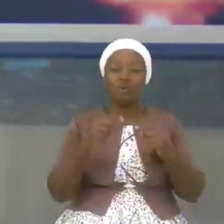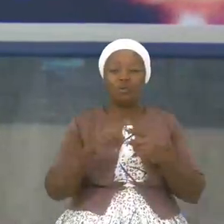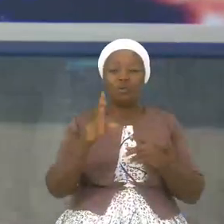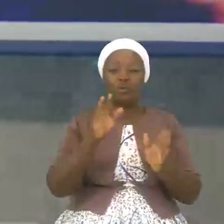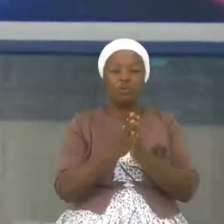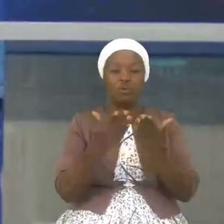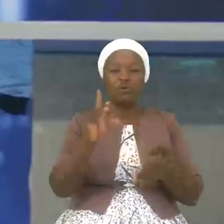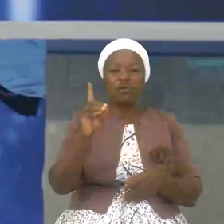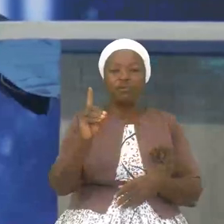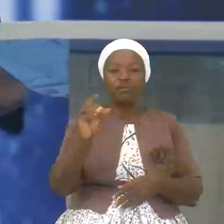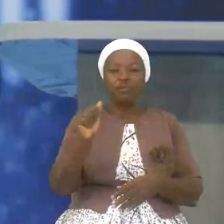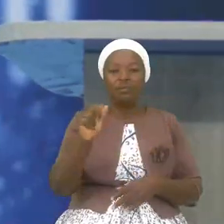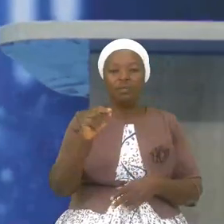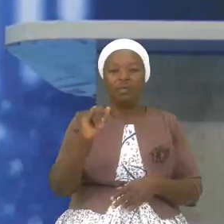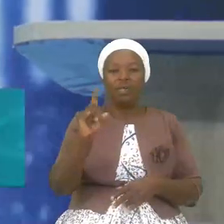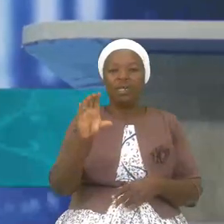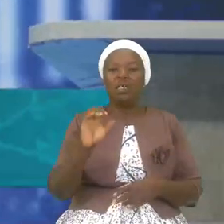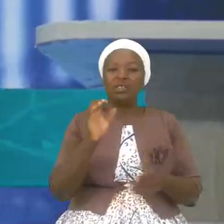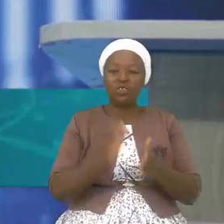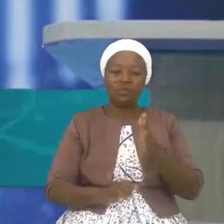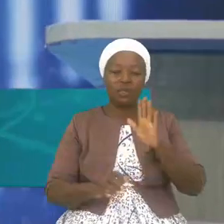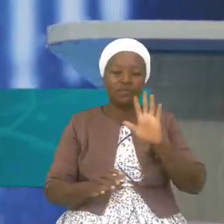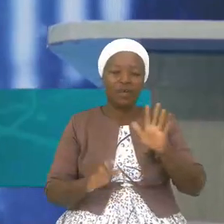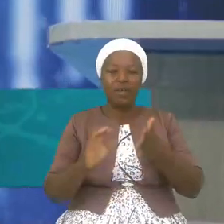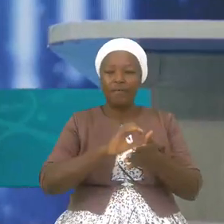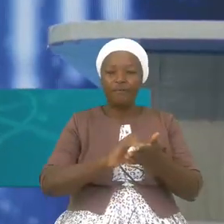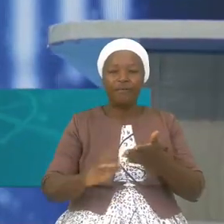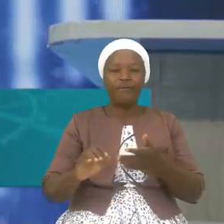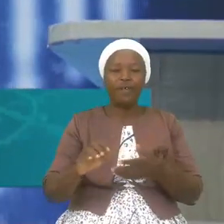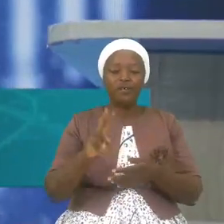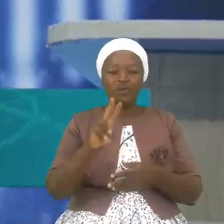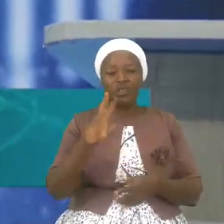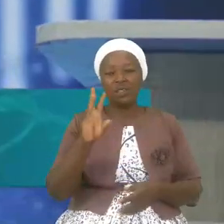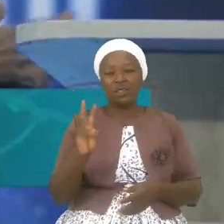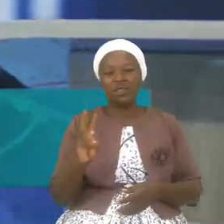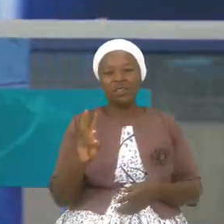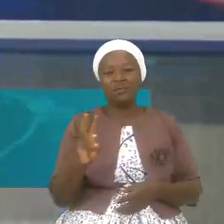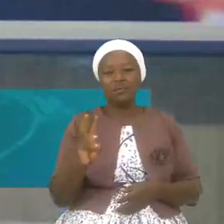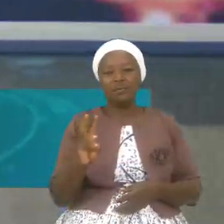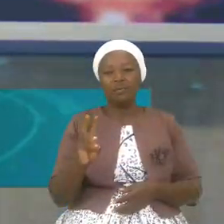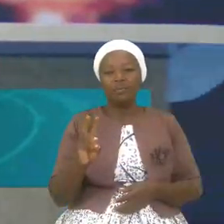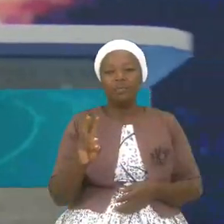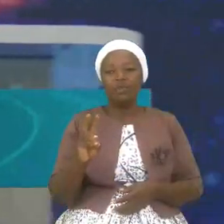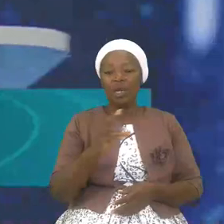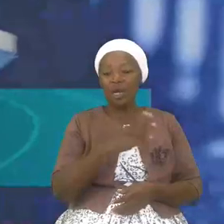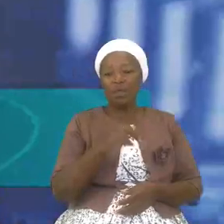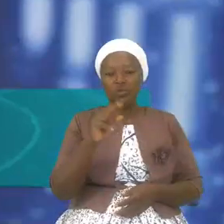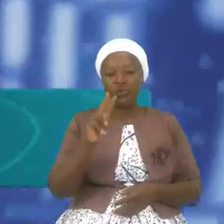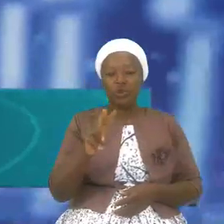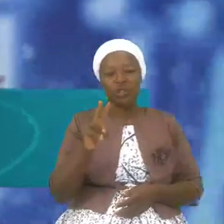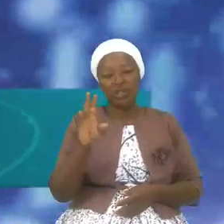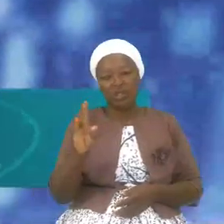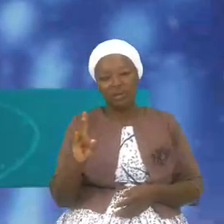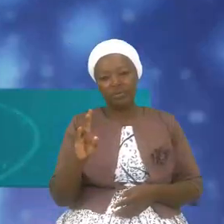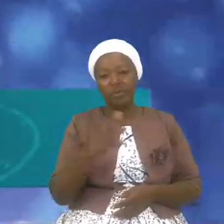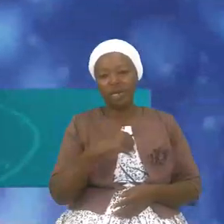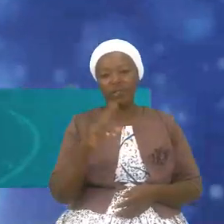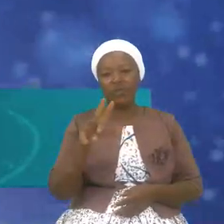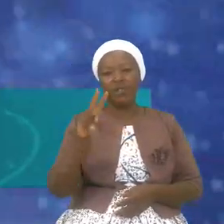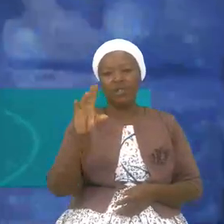en Daniel au chapitre 5. Je vous lis le verset 26, 27 et